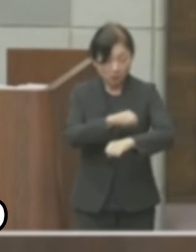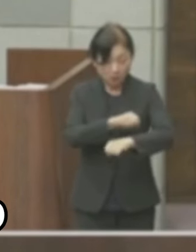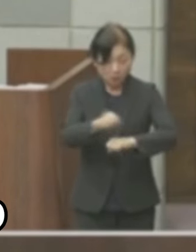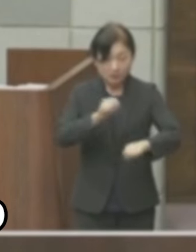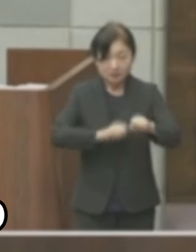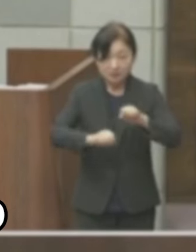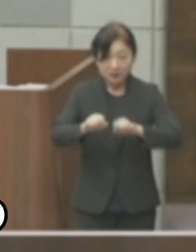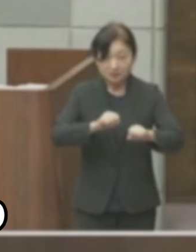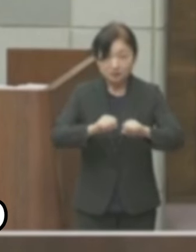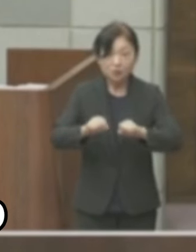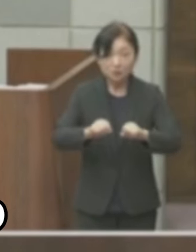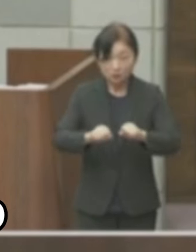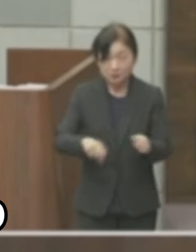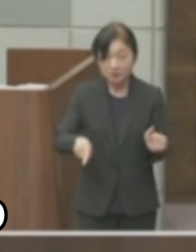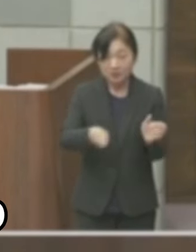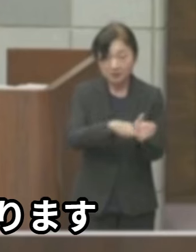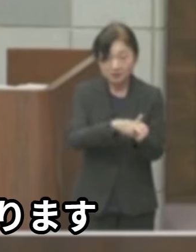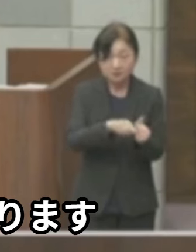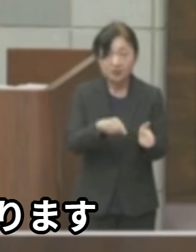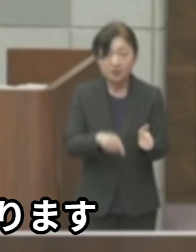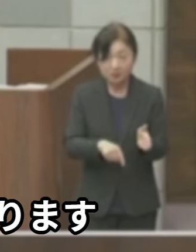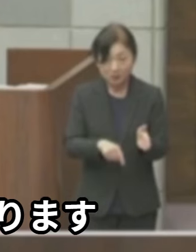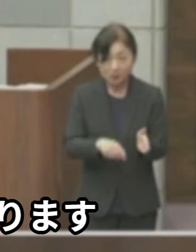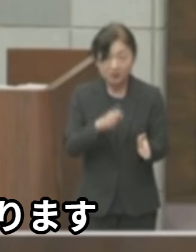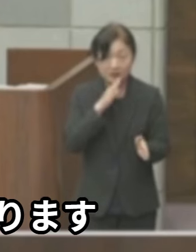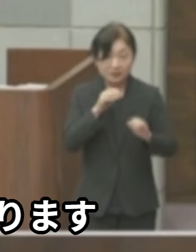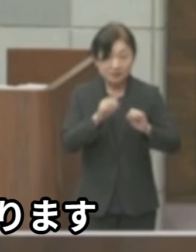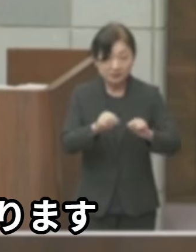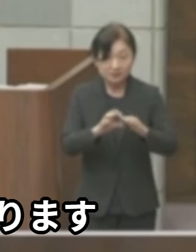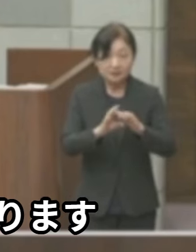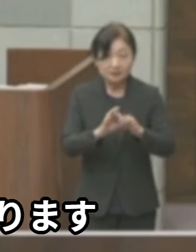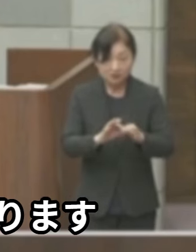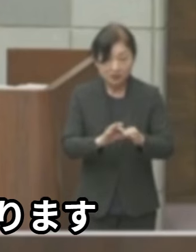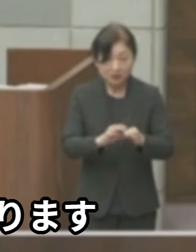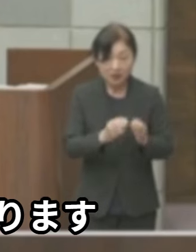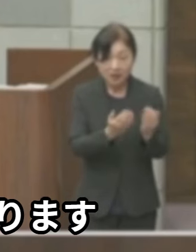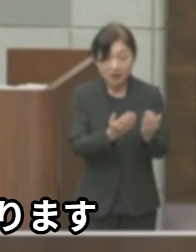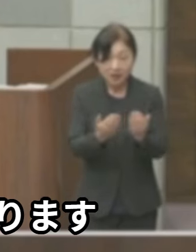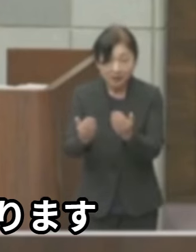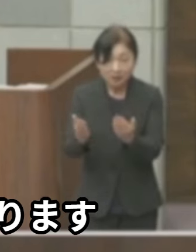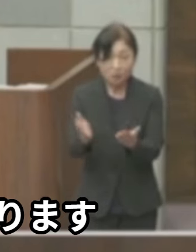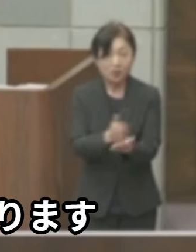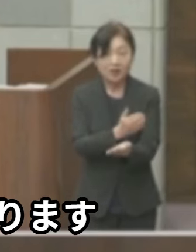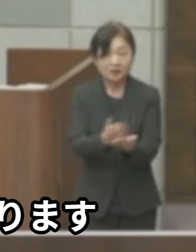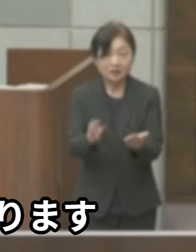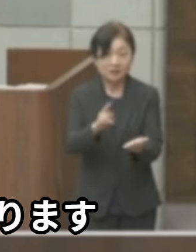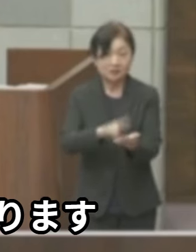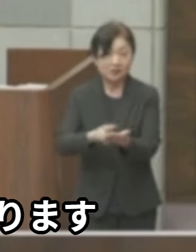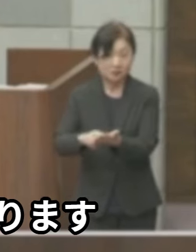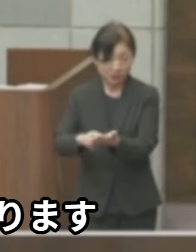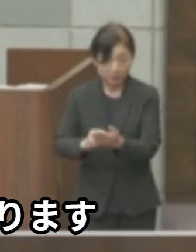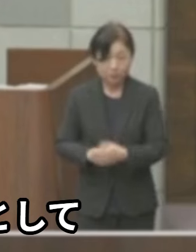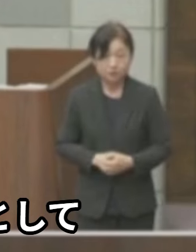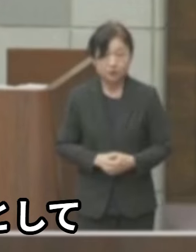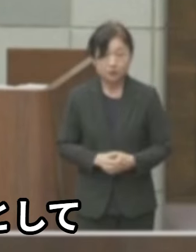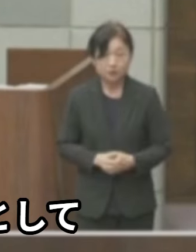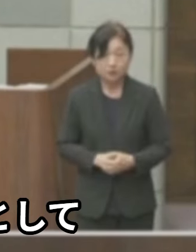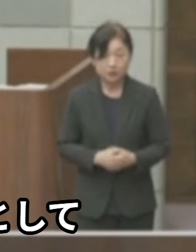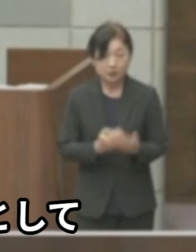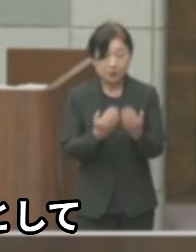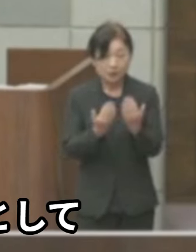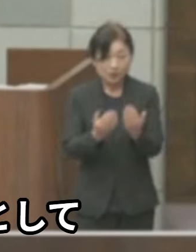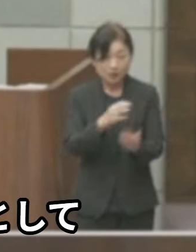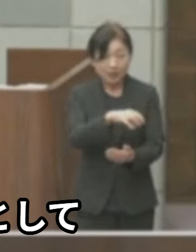活動として位置づけられており、実施については各学校の判断となっております。各